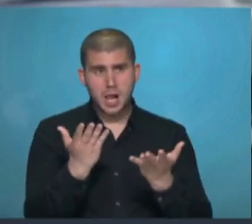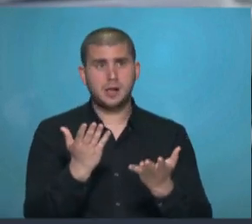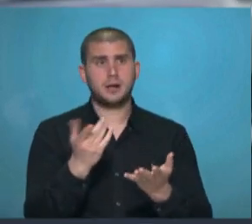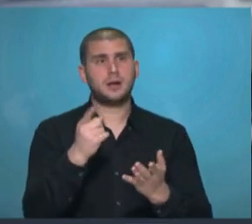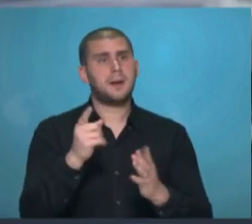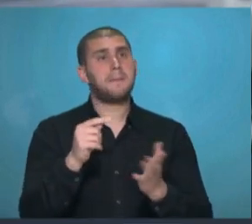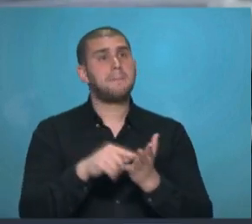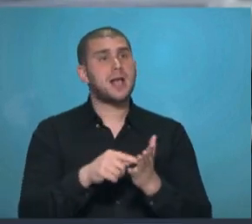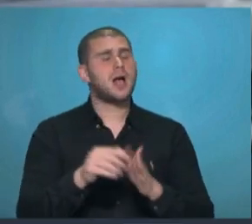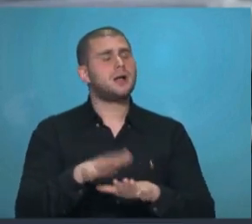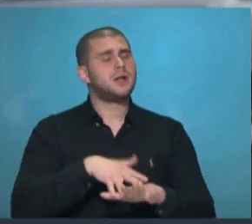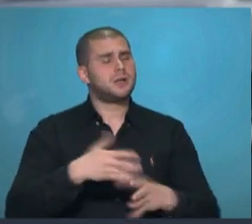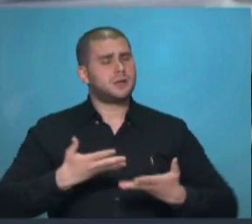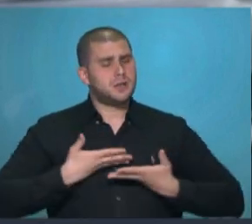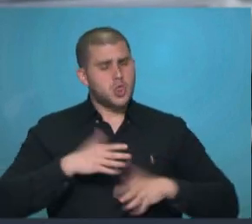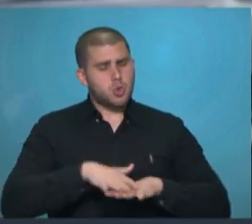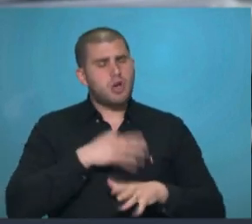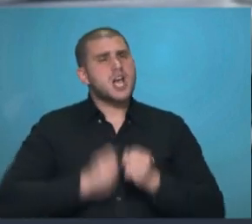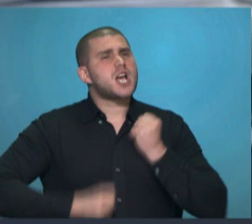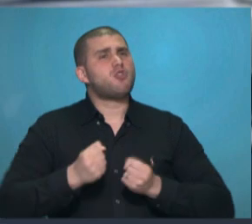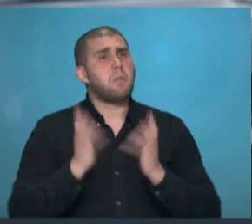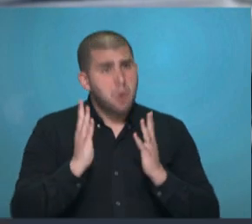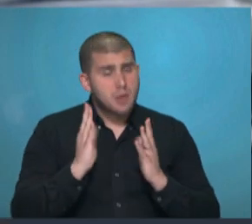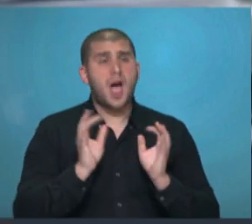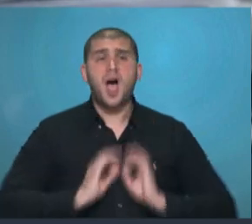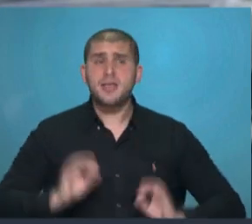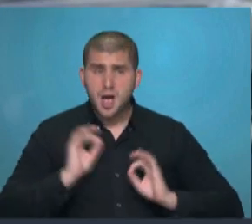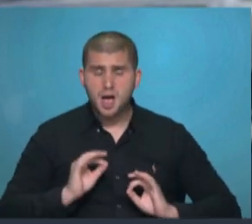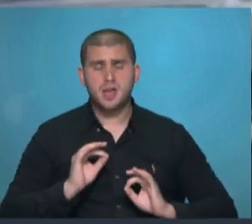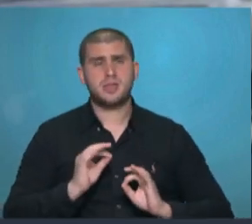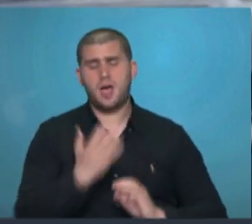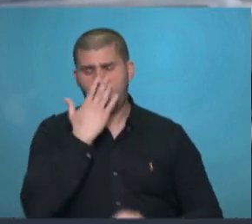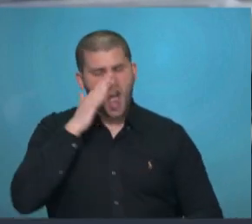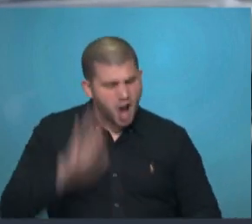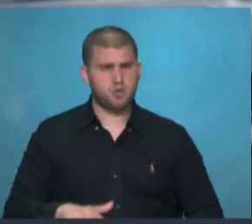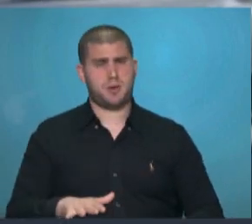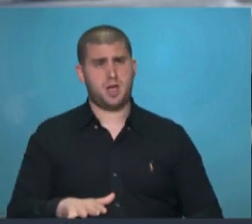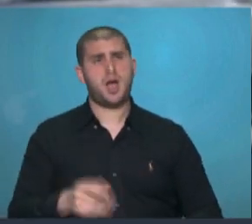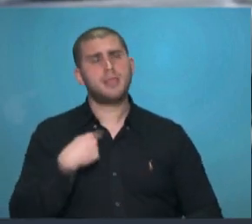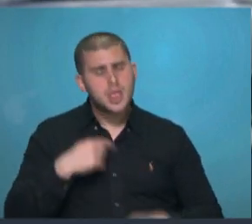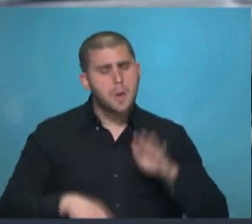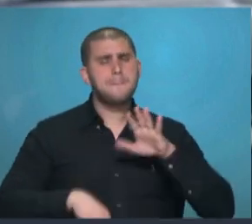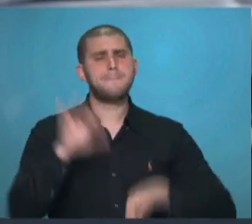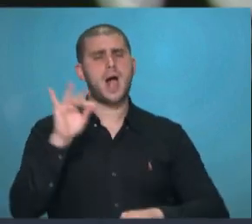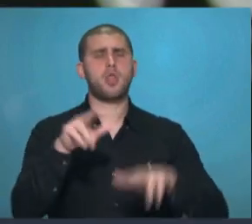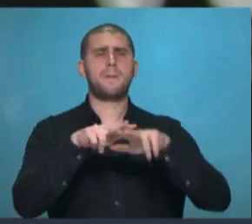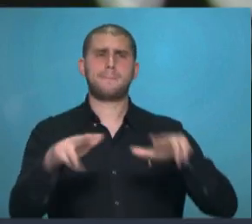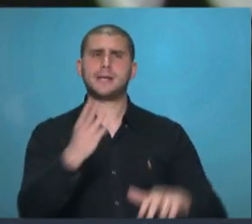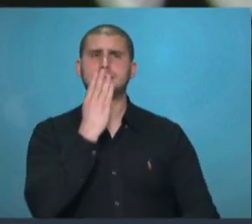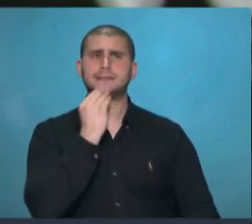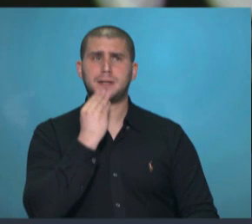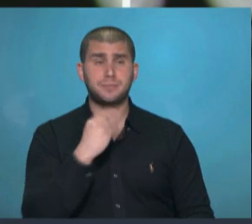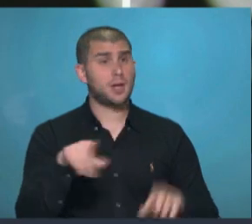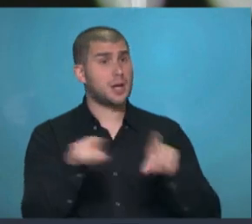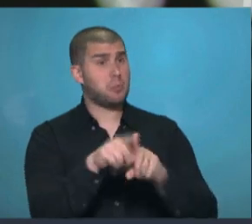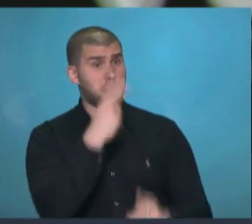התחושה מאוד מאוד מאוד מאוד קשה, חרף ההשפלה אפילו, בחרנו בארץ ישראל. כמו שאת רואה,